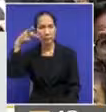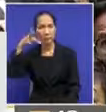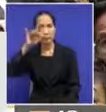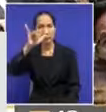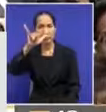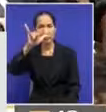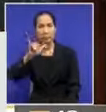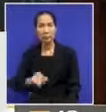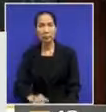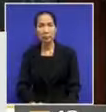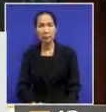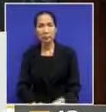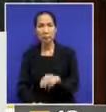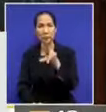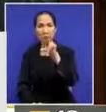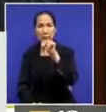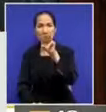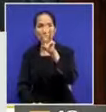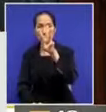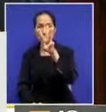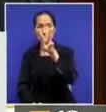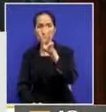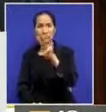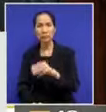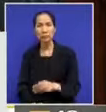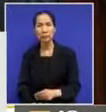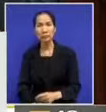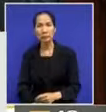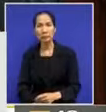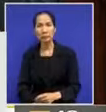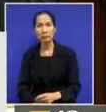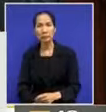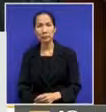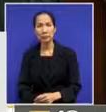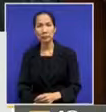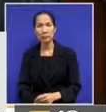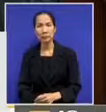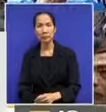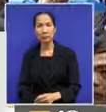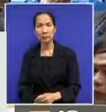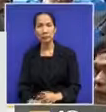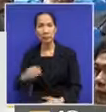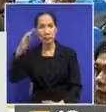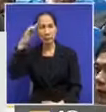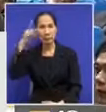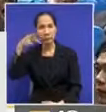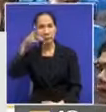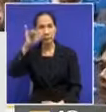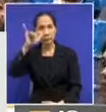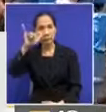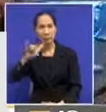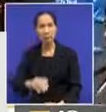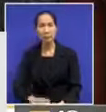าค่ะ 36นายกูรดิษฐ์จันทร์ศรีชวาลา พลเอกประยุทธ์จันทร์โอชา